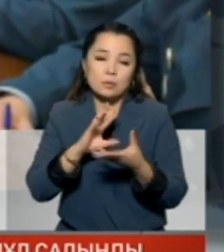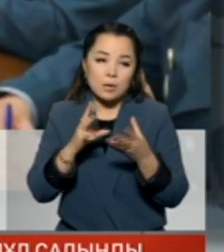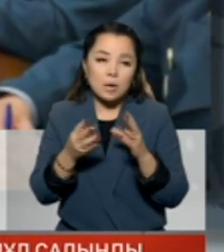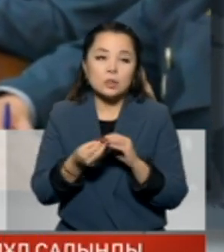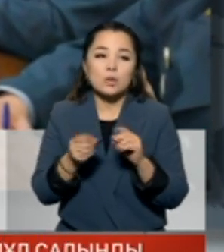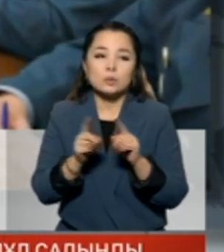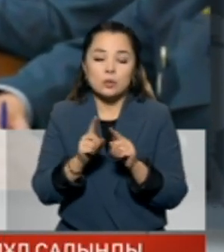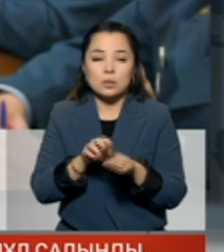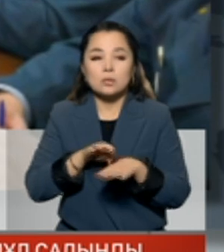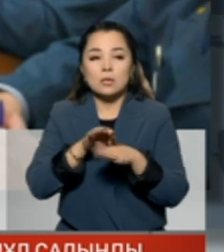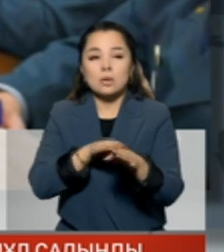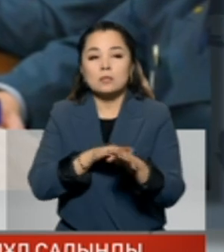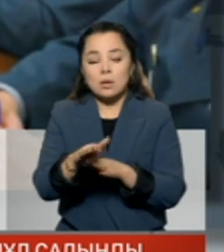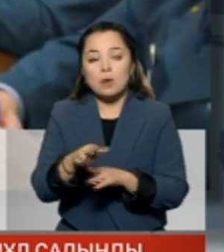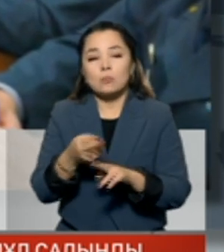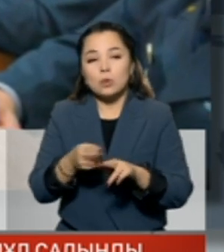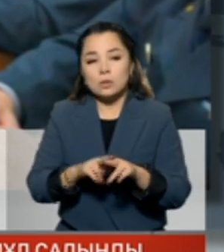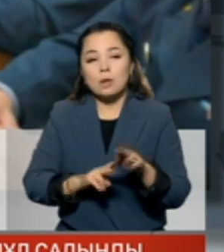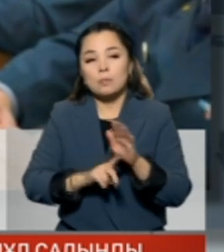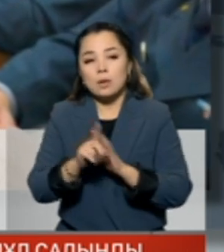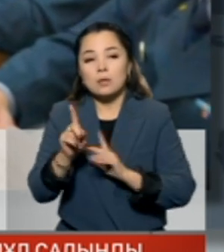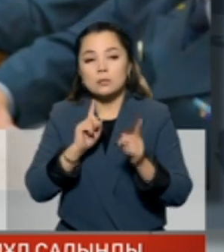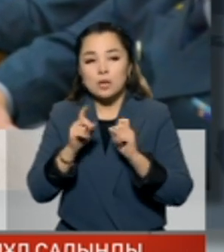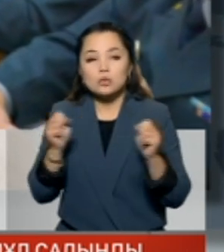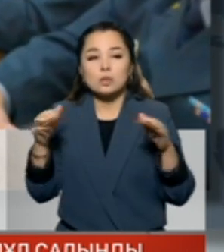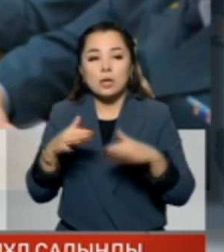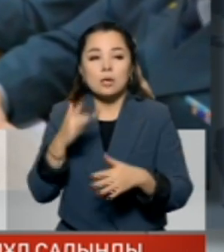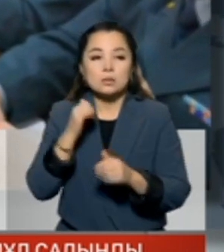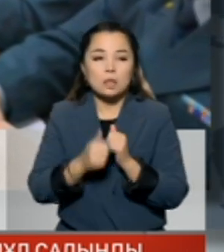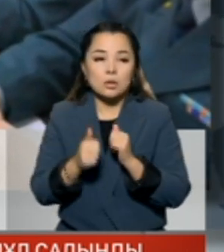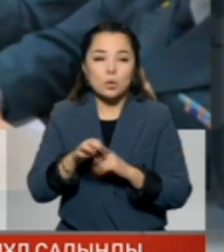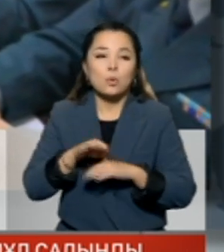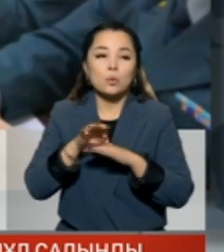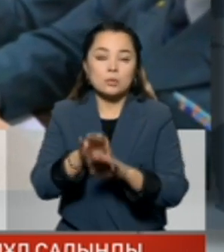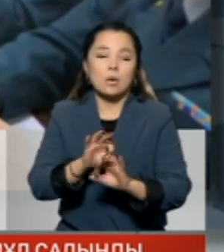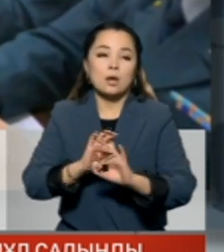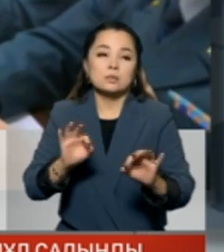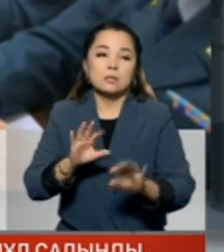тәсілдерін жетілдіру үшін мұндай басқосулар тұрақты түрде өткізілді. Atabüttem.